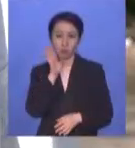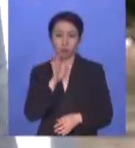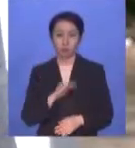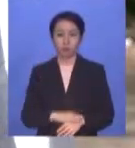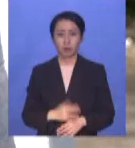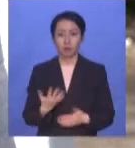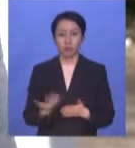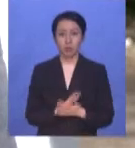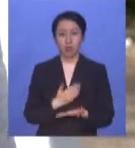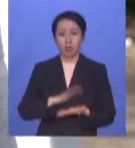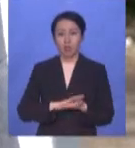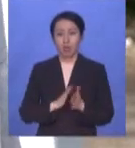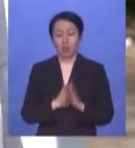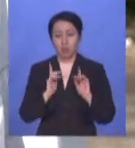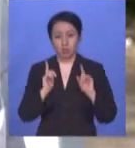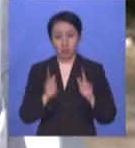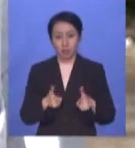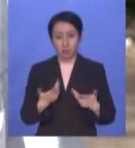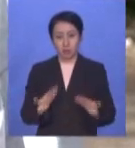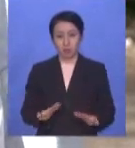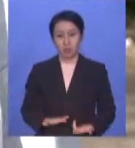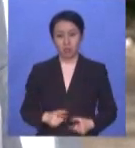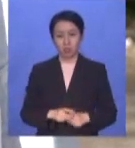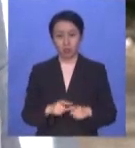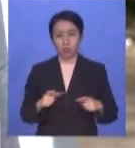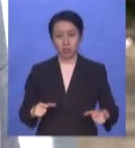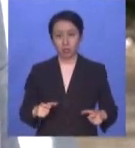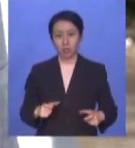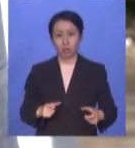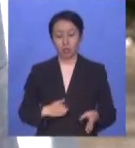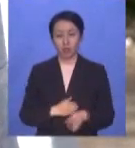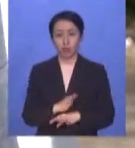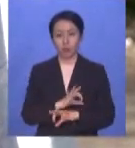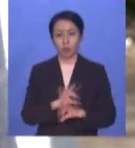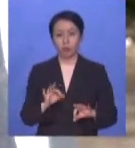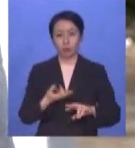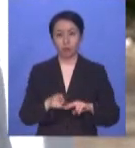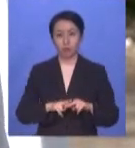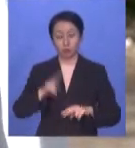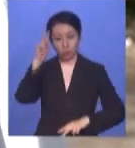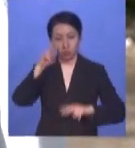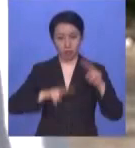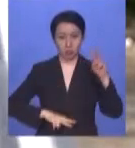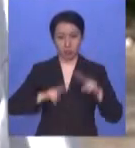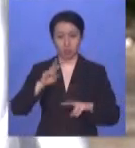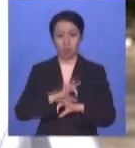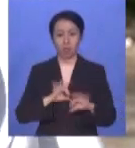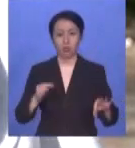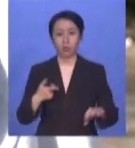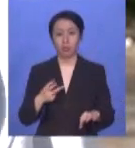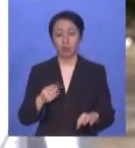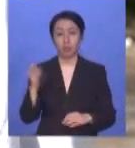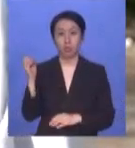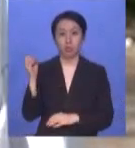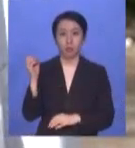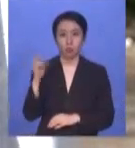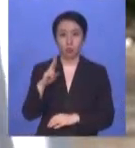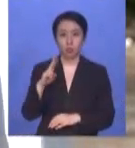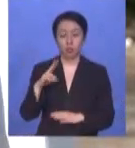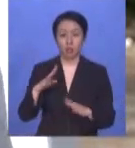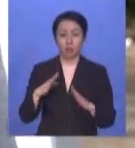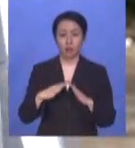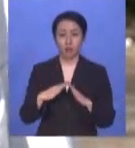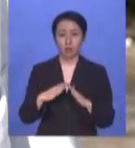Взяли согласие. Жители это идут хорошо, потому что настроение хорошее. Где-то солнечные дома получают,